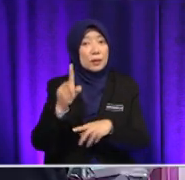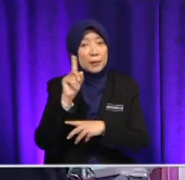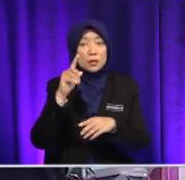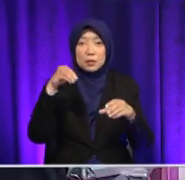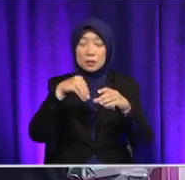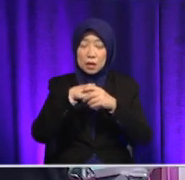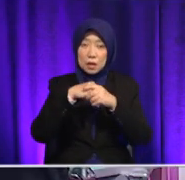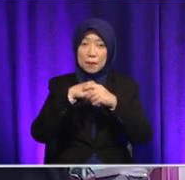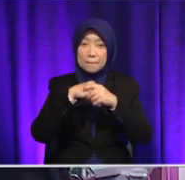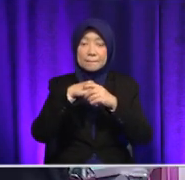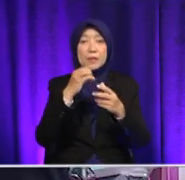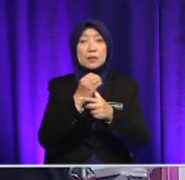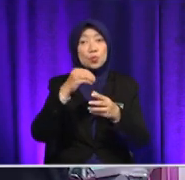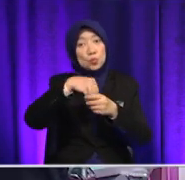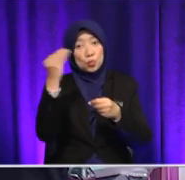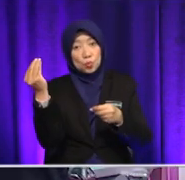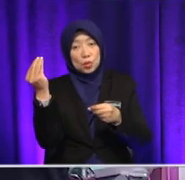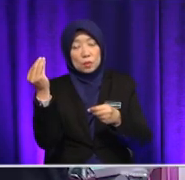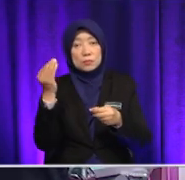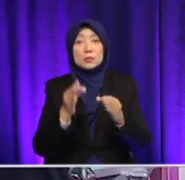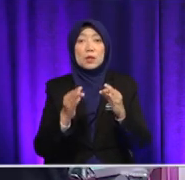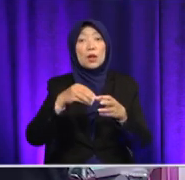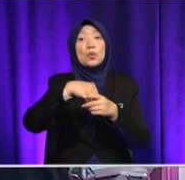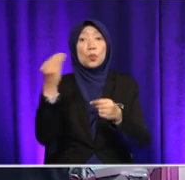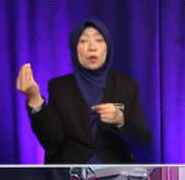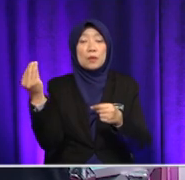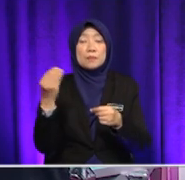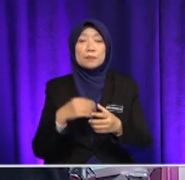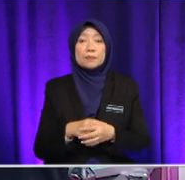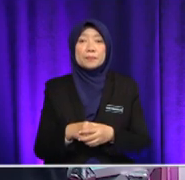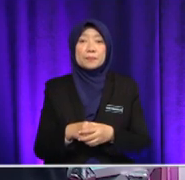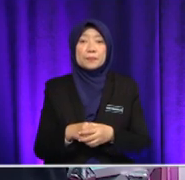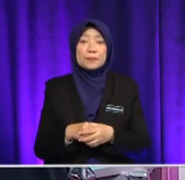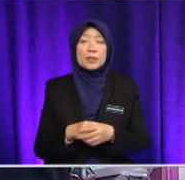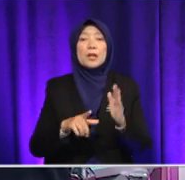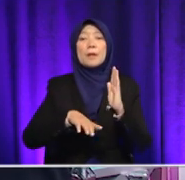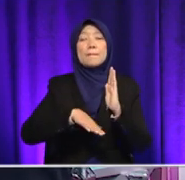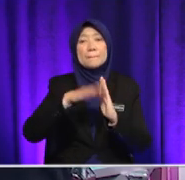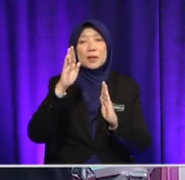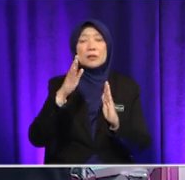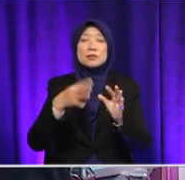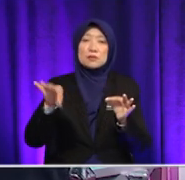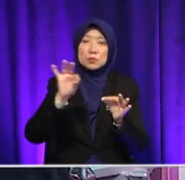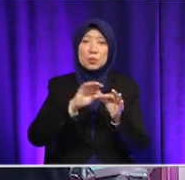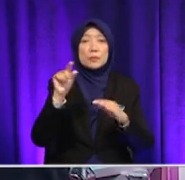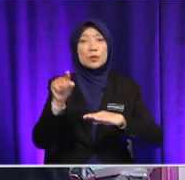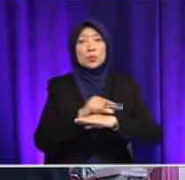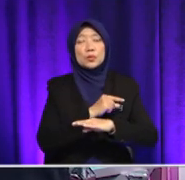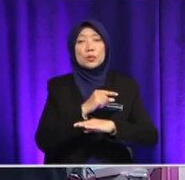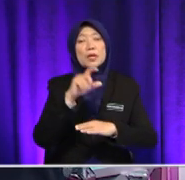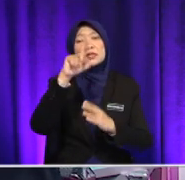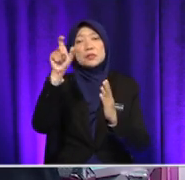bangunan ataupun luar bangunan lebih sesuai kita menggunakan papan